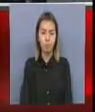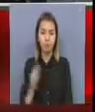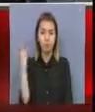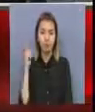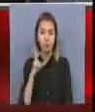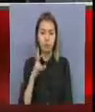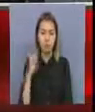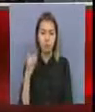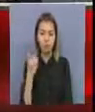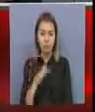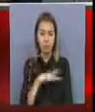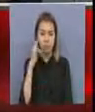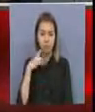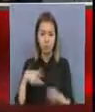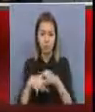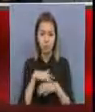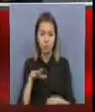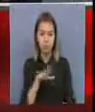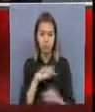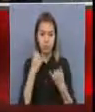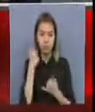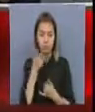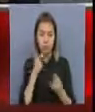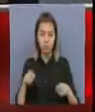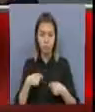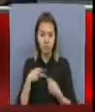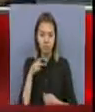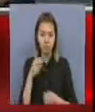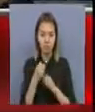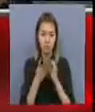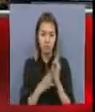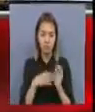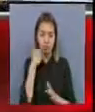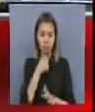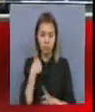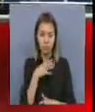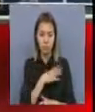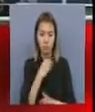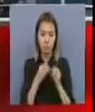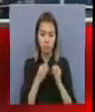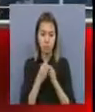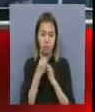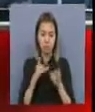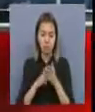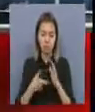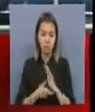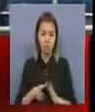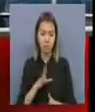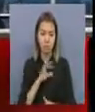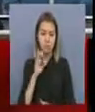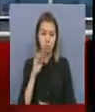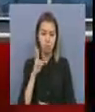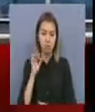Елбасы Нұрсұлтан Назарбаев Қазақстан халқына арнаған биылғы жолдауында 2019 жылдан бастап 10-11 сыныптардағы